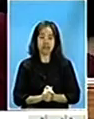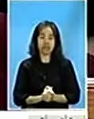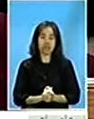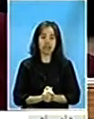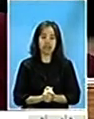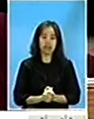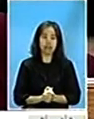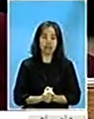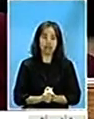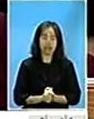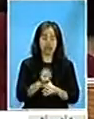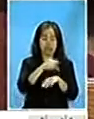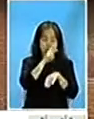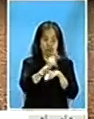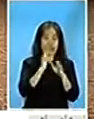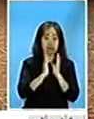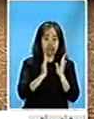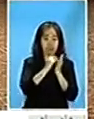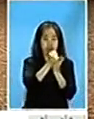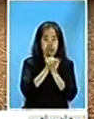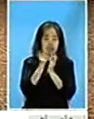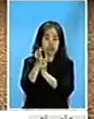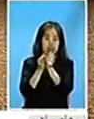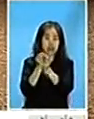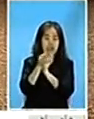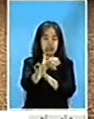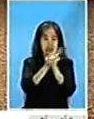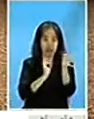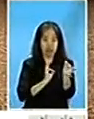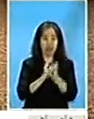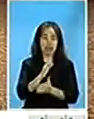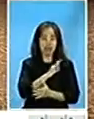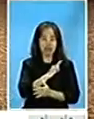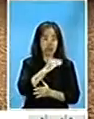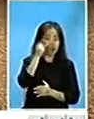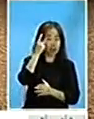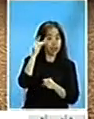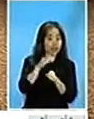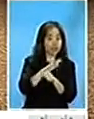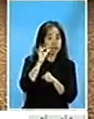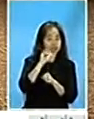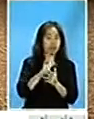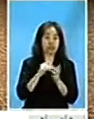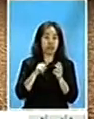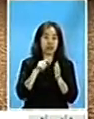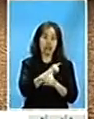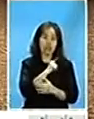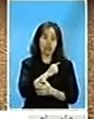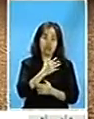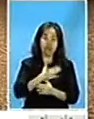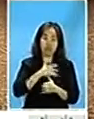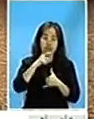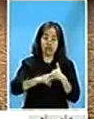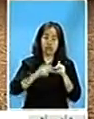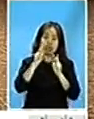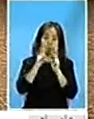ค่ะกราบขอบพระคุณท่านประธานนะคะที่ได้ช่วยชี้แจงสมาชิกแทนดิฉันท่านสมาชิกอาจจะไม่เข้าใจนะคะว่าการทำหน้าที่ของกรรมธิการเสียงข้